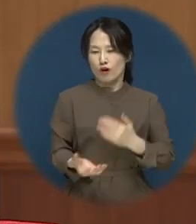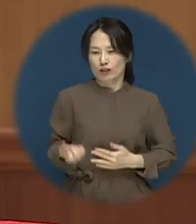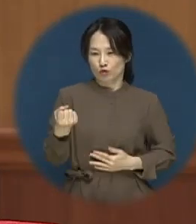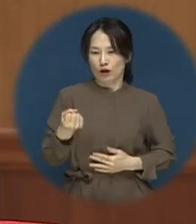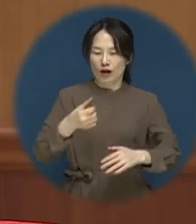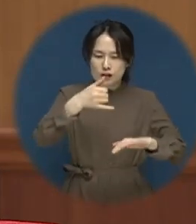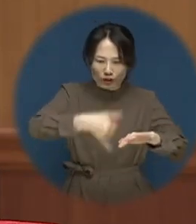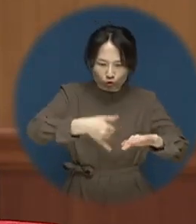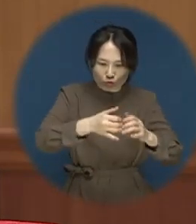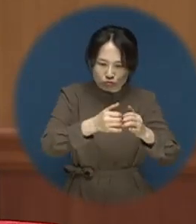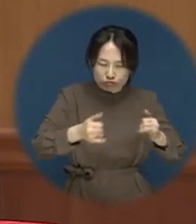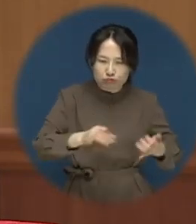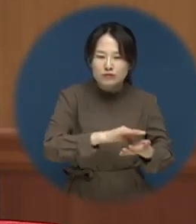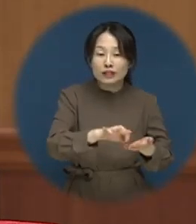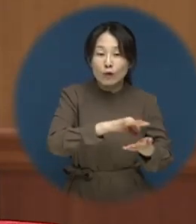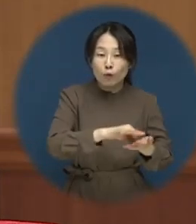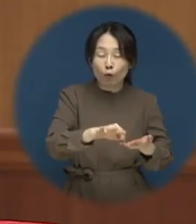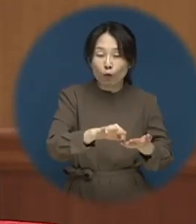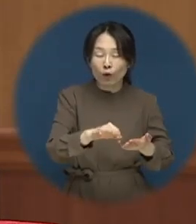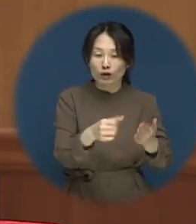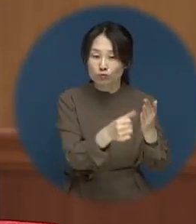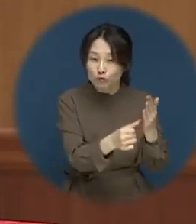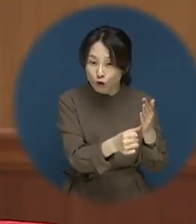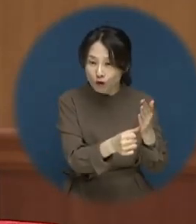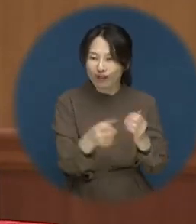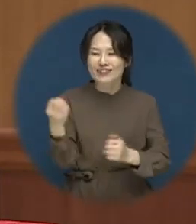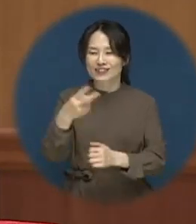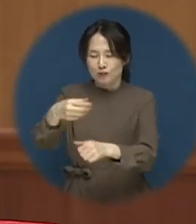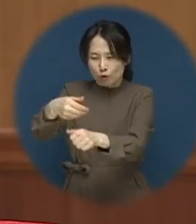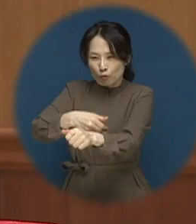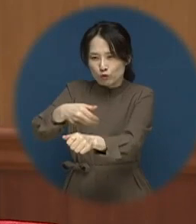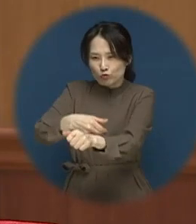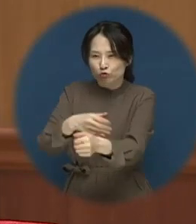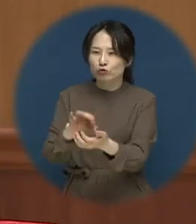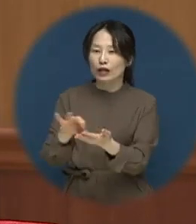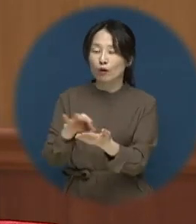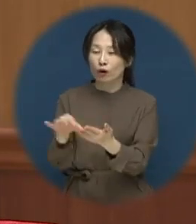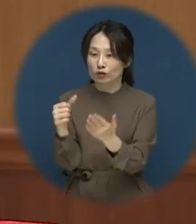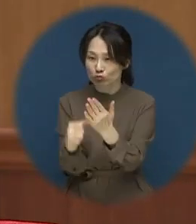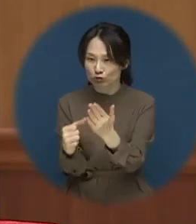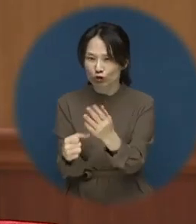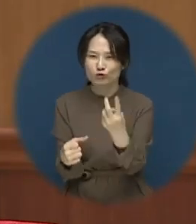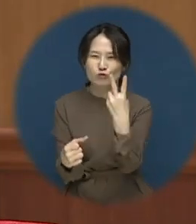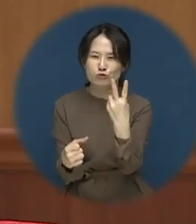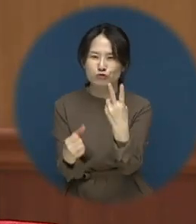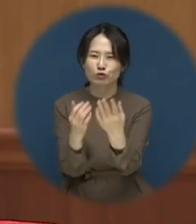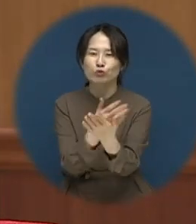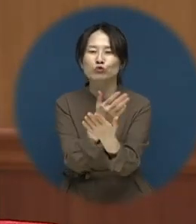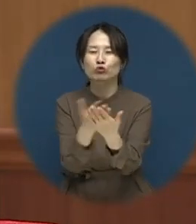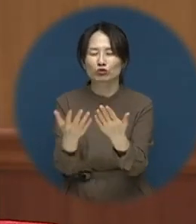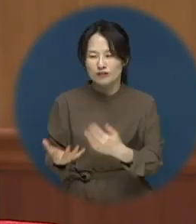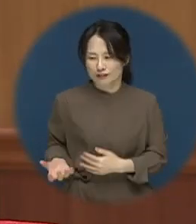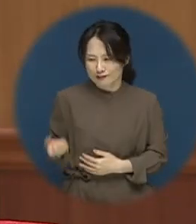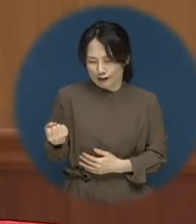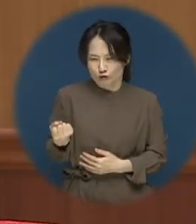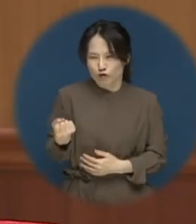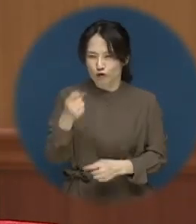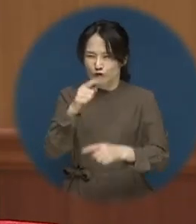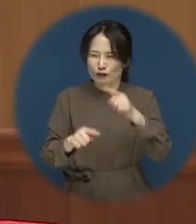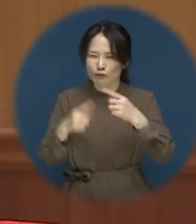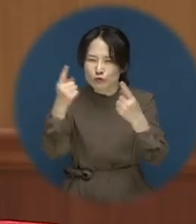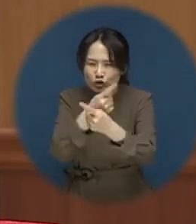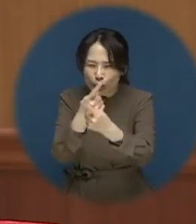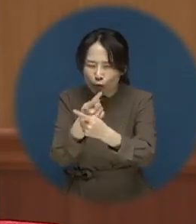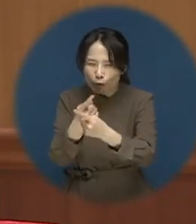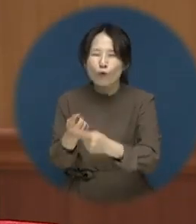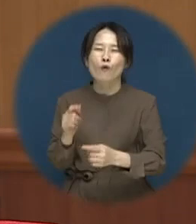쓰는 장비하고 연장이라고 그러죠. 예. 그 다음에 목수들이 쓰는 연장. 이렇게 나눠져 있습니다. 예. 그러니까 그 목수들이 쓰는